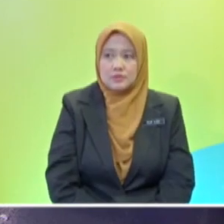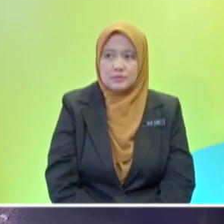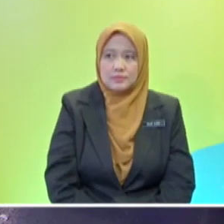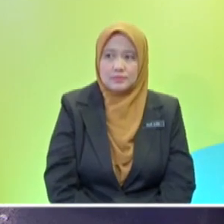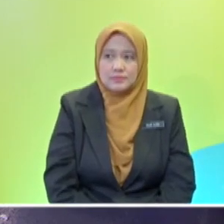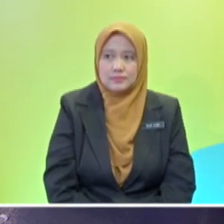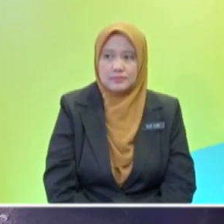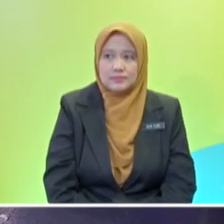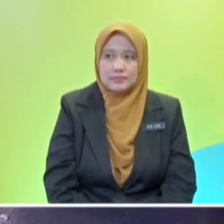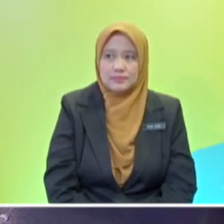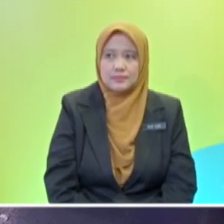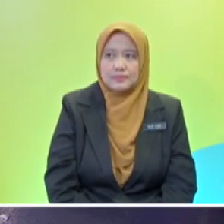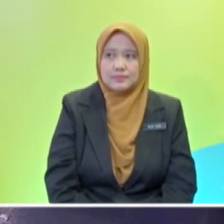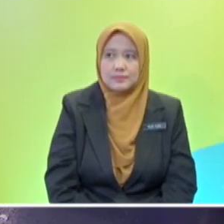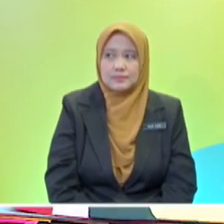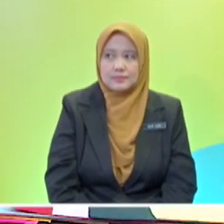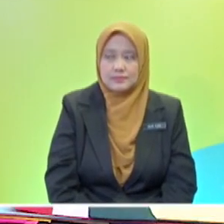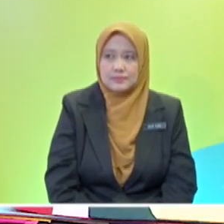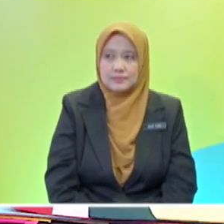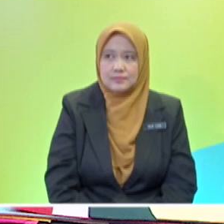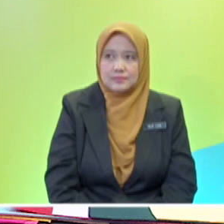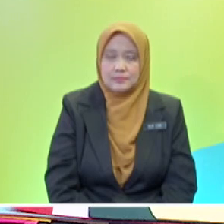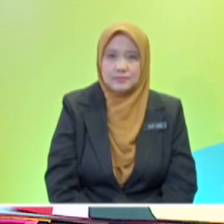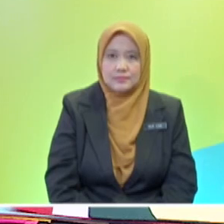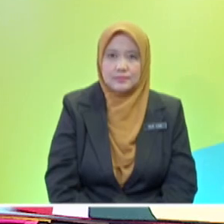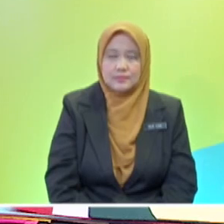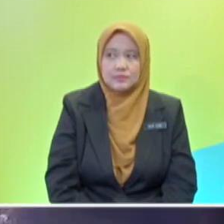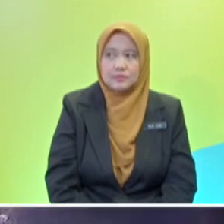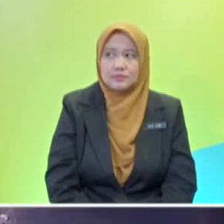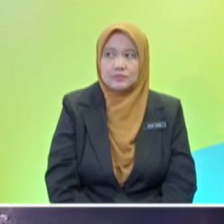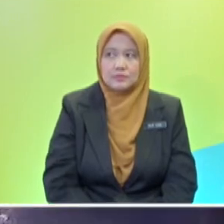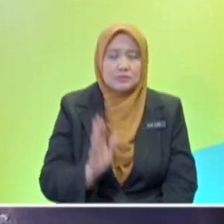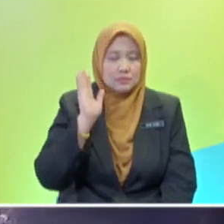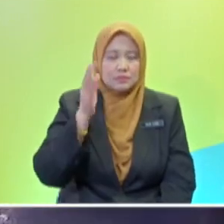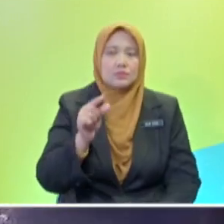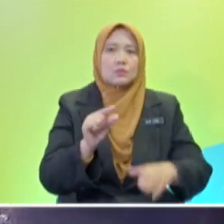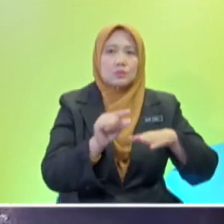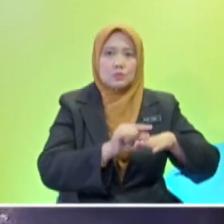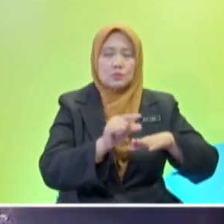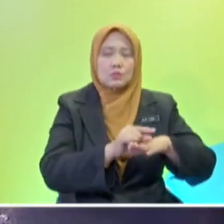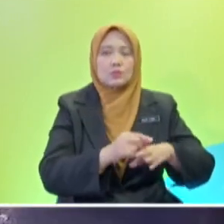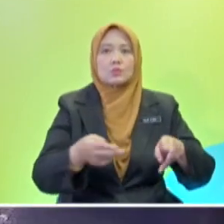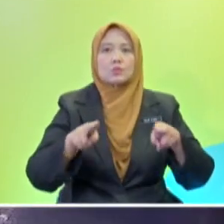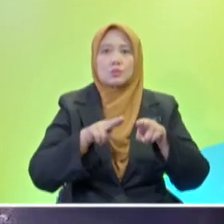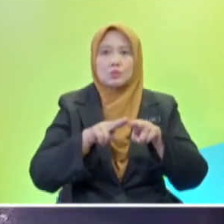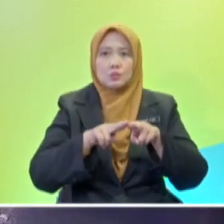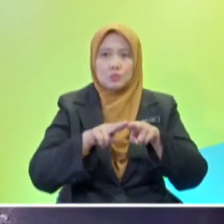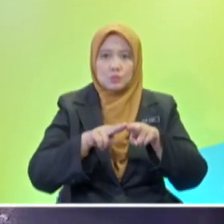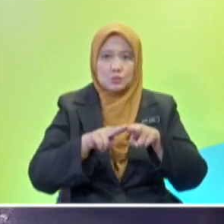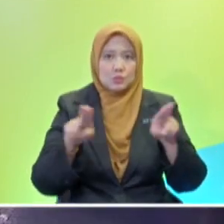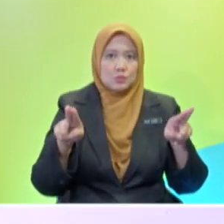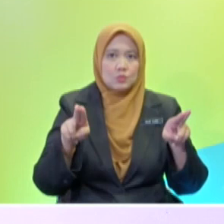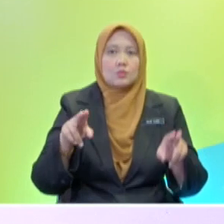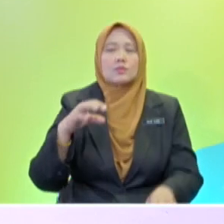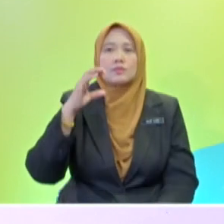tidak dalam bentuk kita akan menggunakan ukuran cm Oke jadi kita ada yang mau dekat